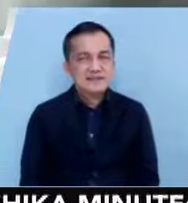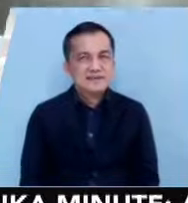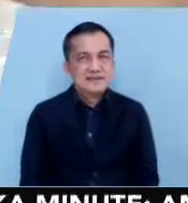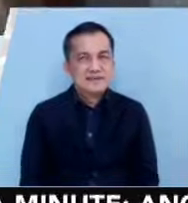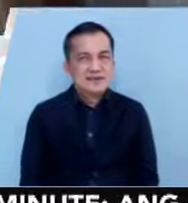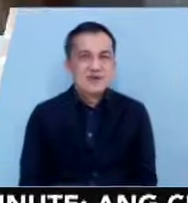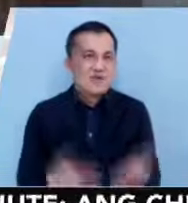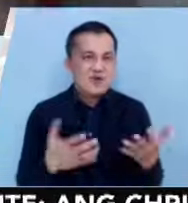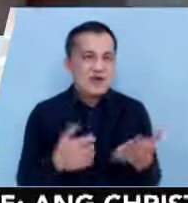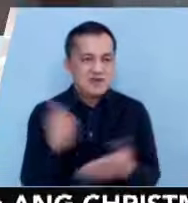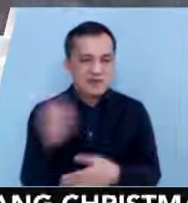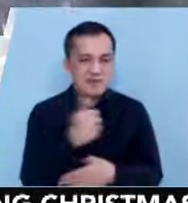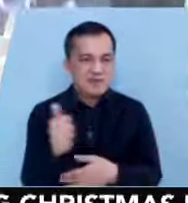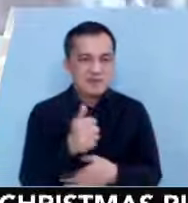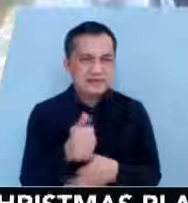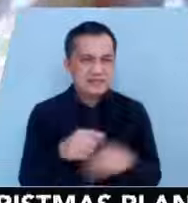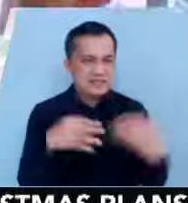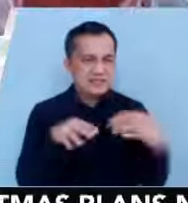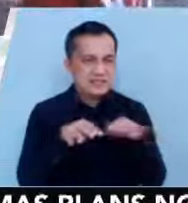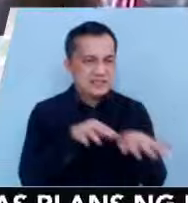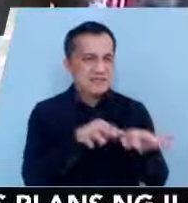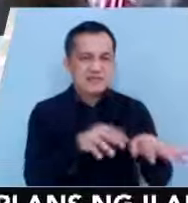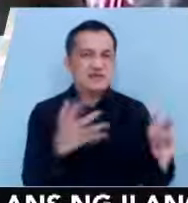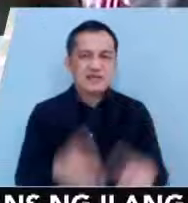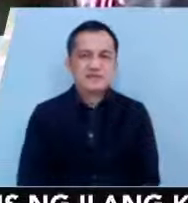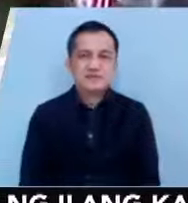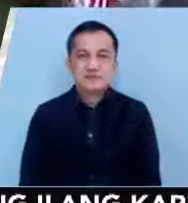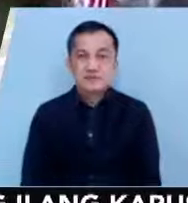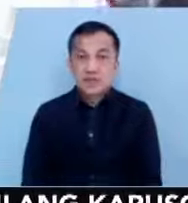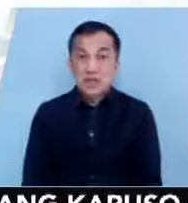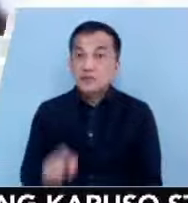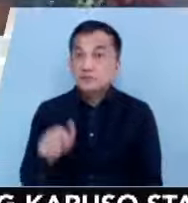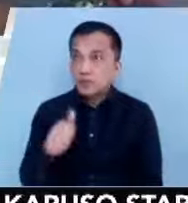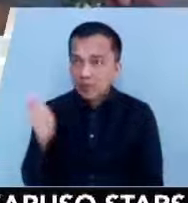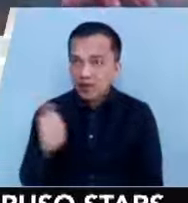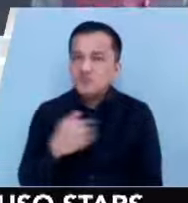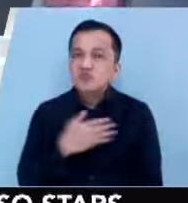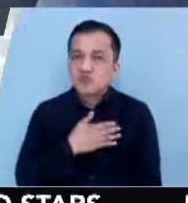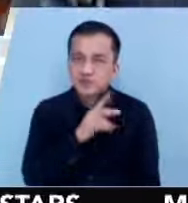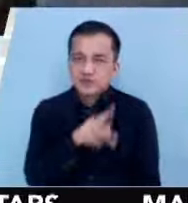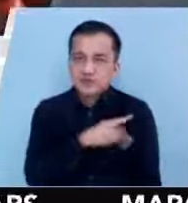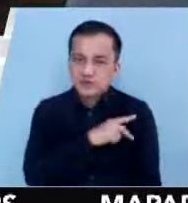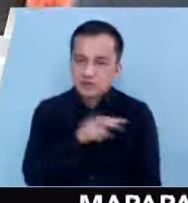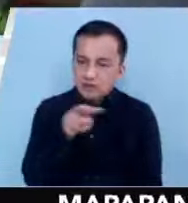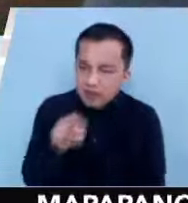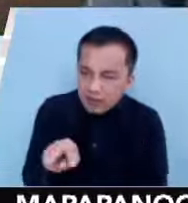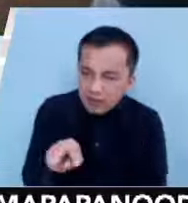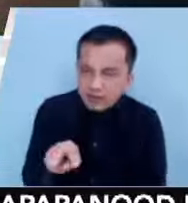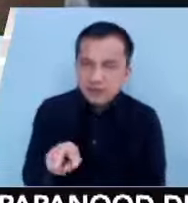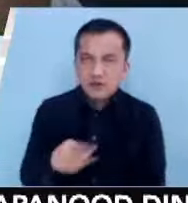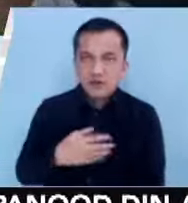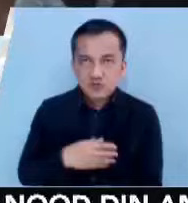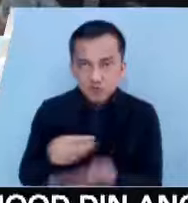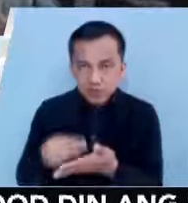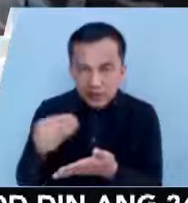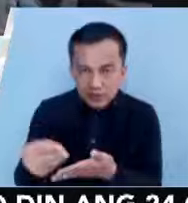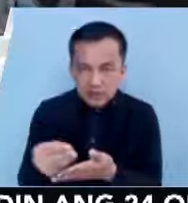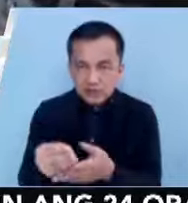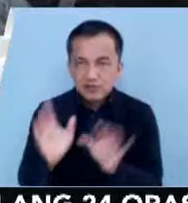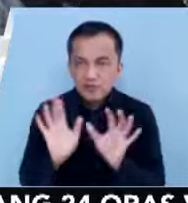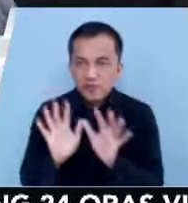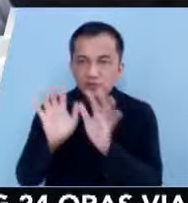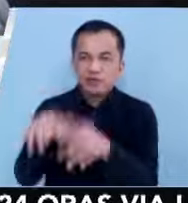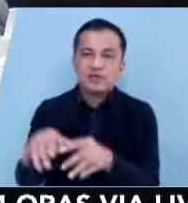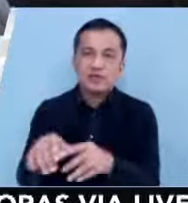sa traffic. Pero may iba pa ring mas nais na personal na makita ang nais bilhin kaya dumarayo tulad sa